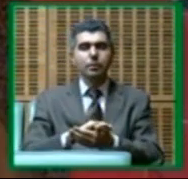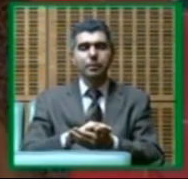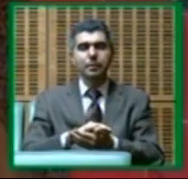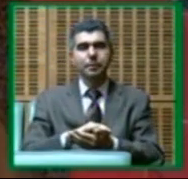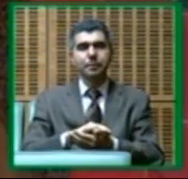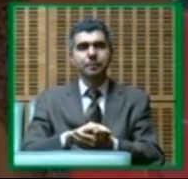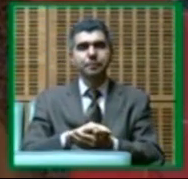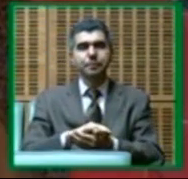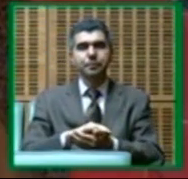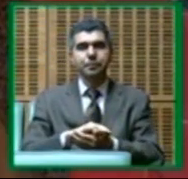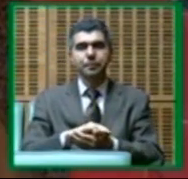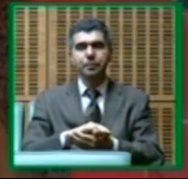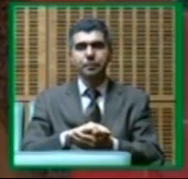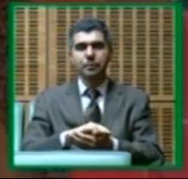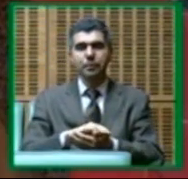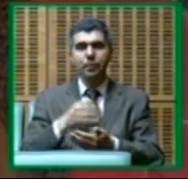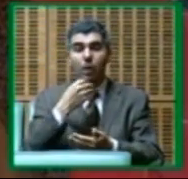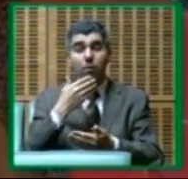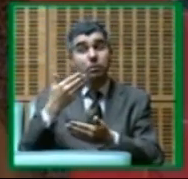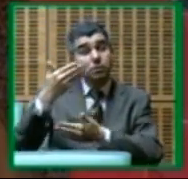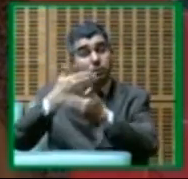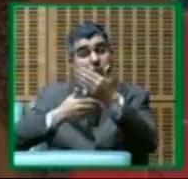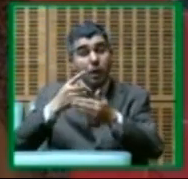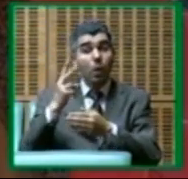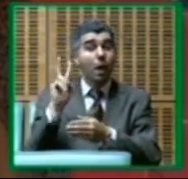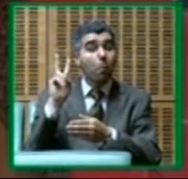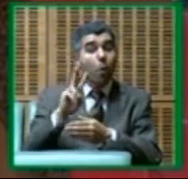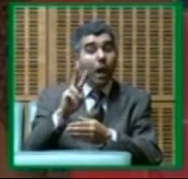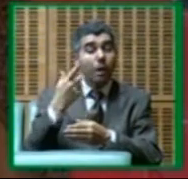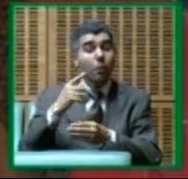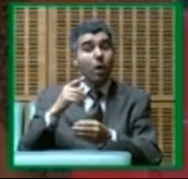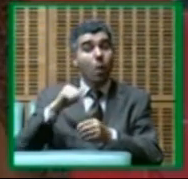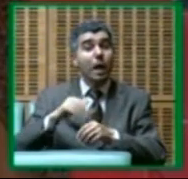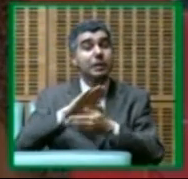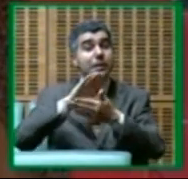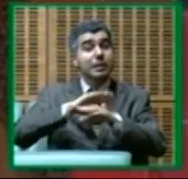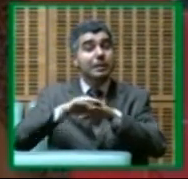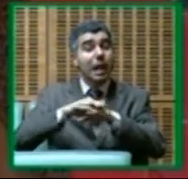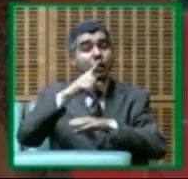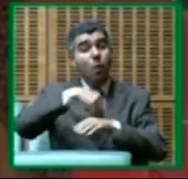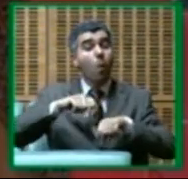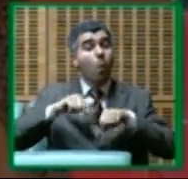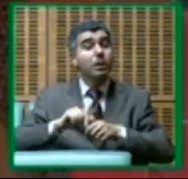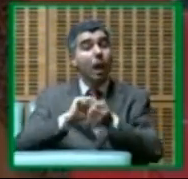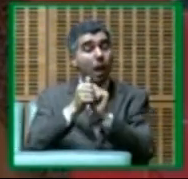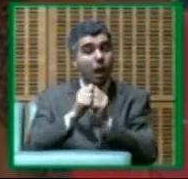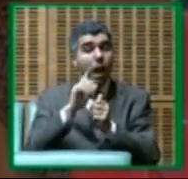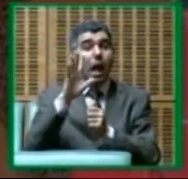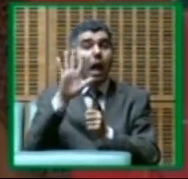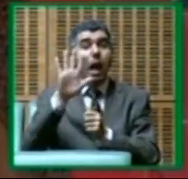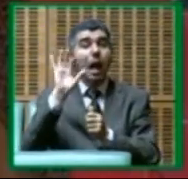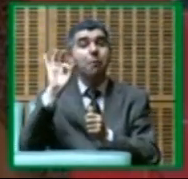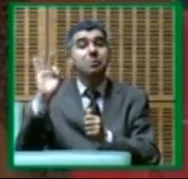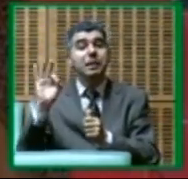محدودة واللي معزولة. طبعا التأهيل هو تأهيل إصلاح المخيمات تبع الوزارة واللي بلغ العدد ديالها 50 مخيم. ودعمها